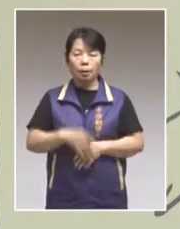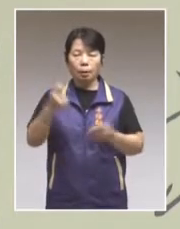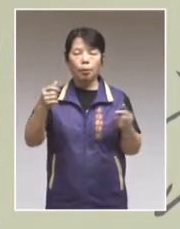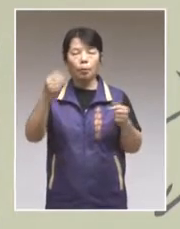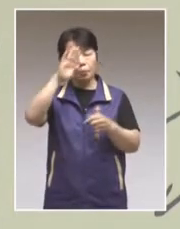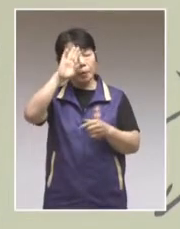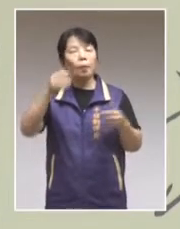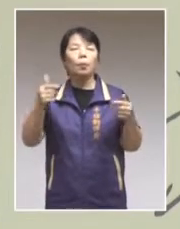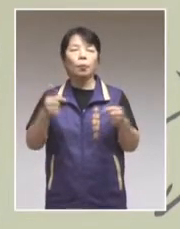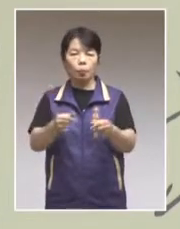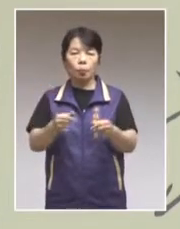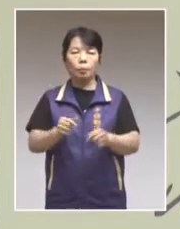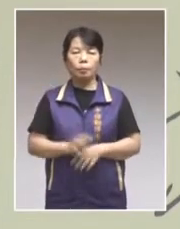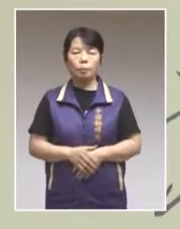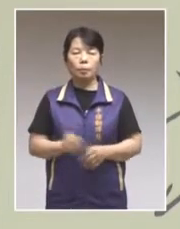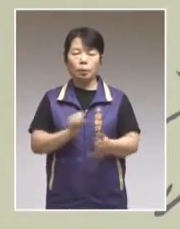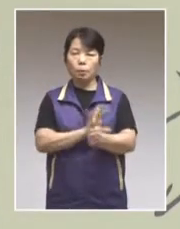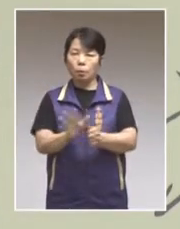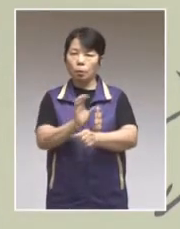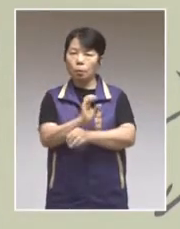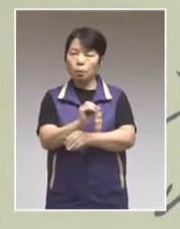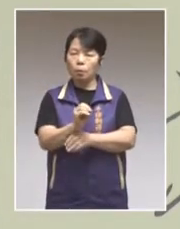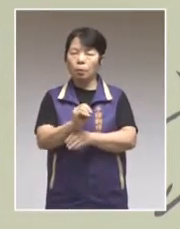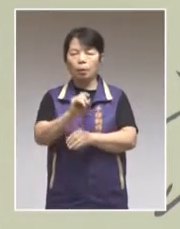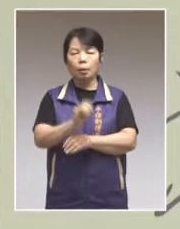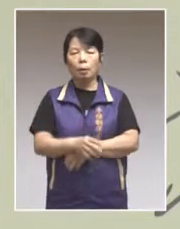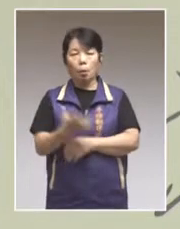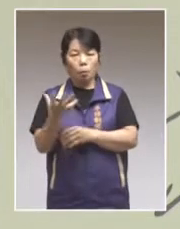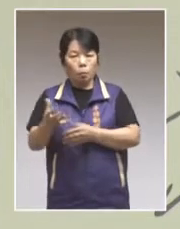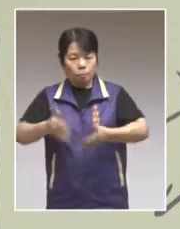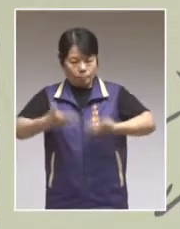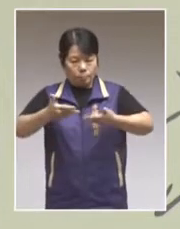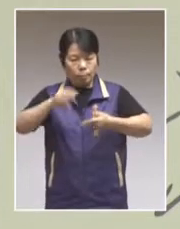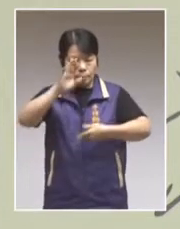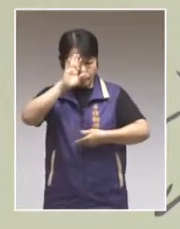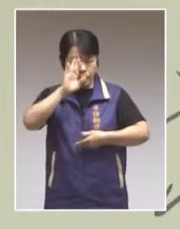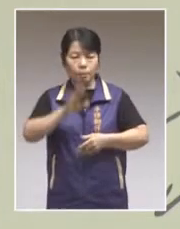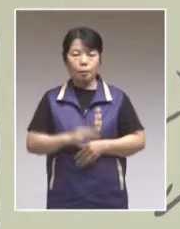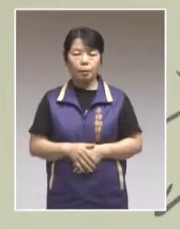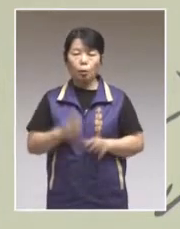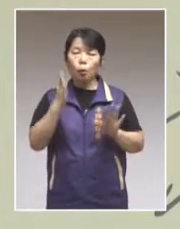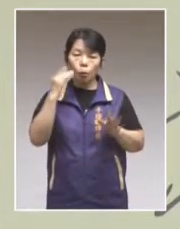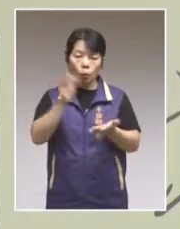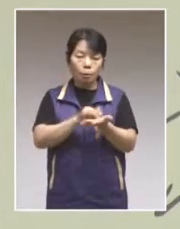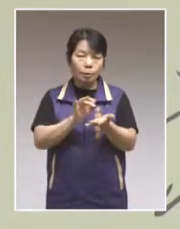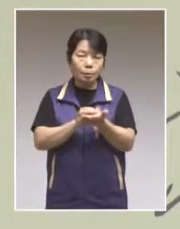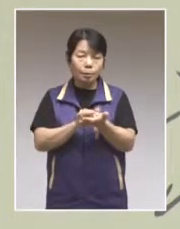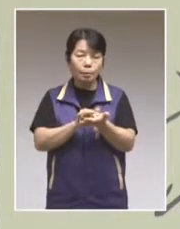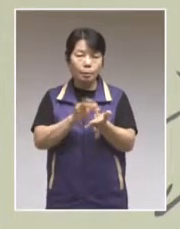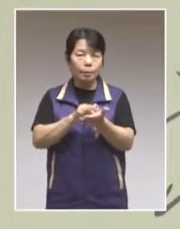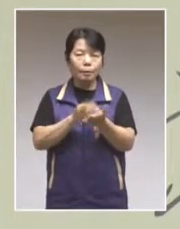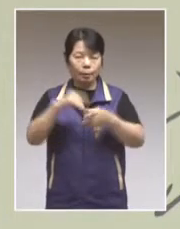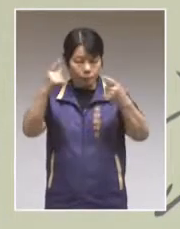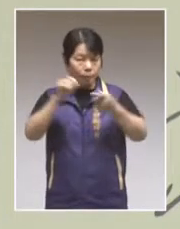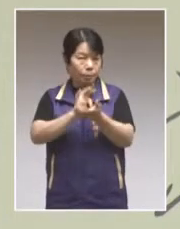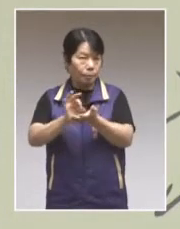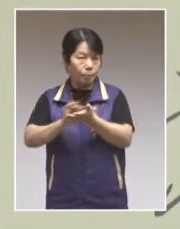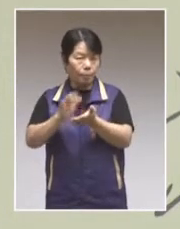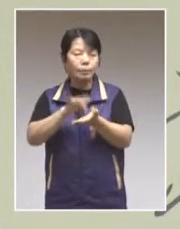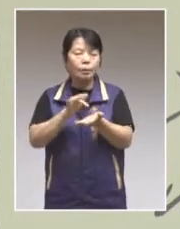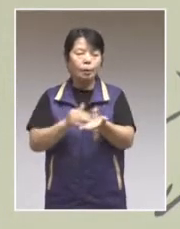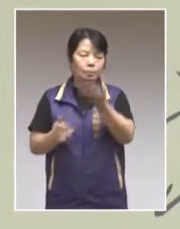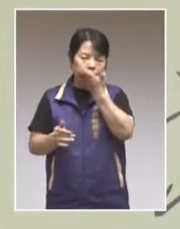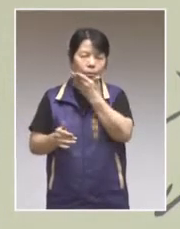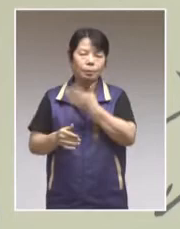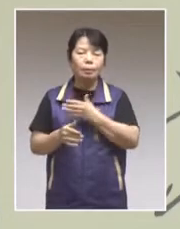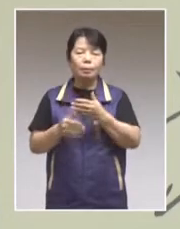以，奥密克戎多数是属于轻症。那如果我们透过这样的简单的药物可以协助的话，那也是一个用指示